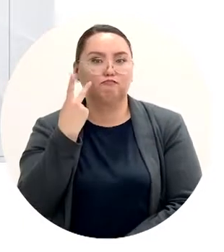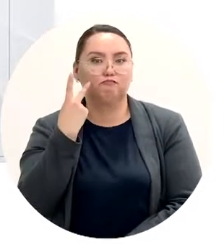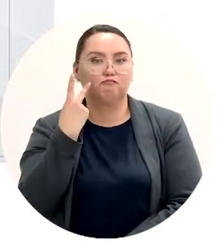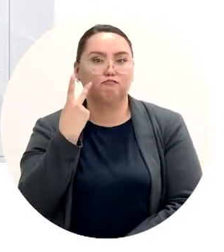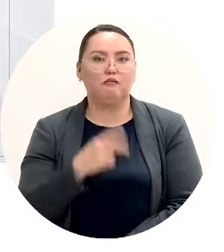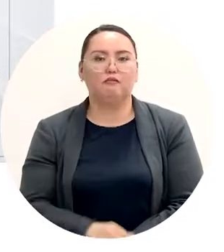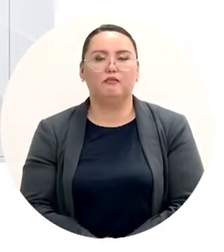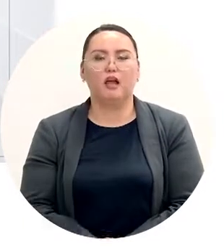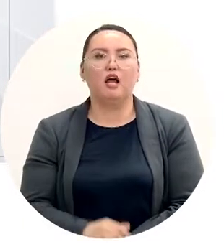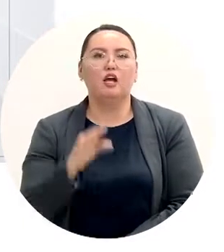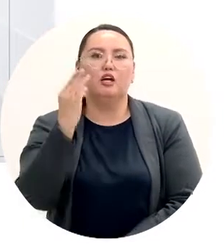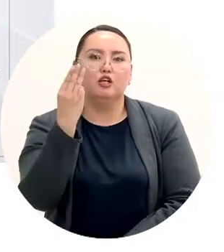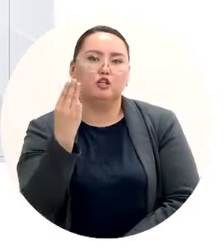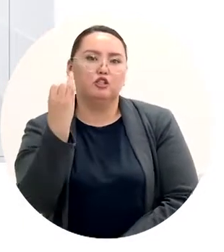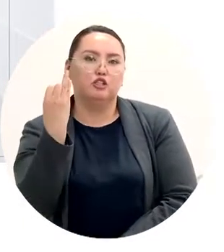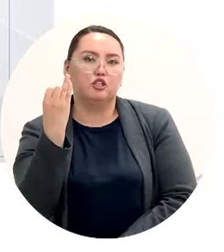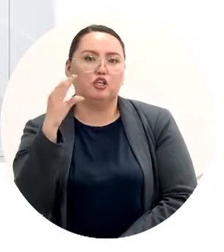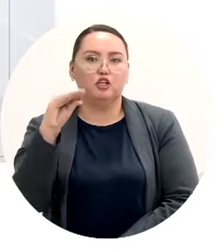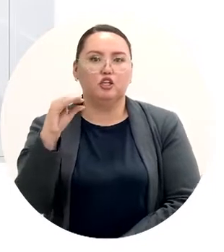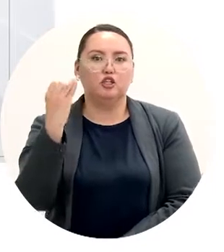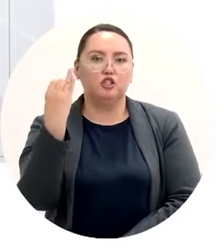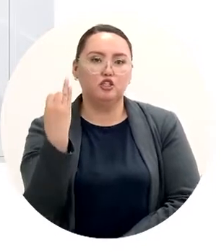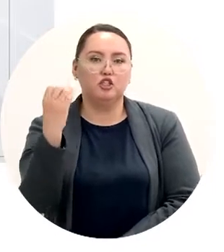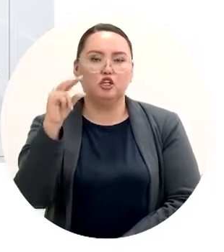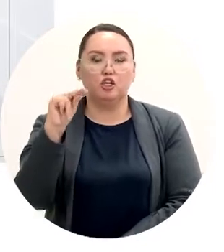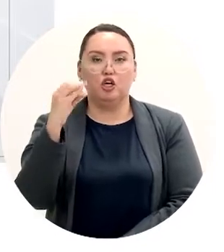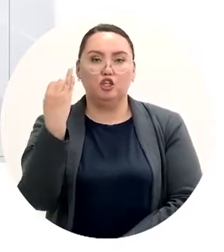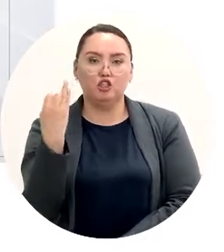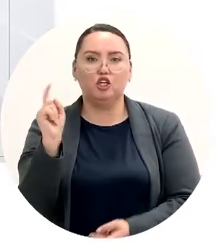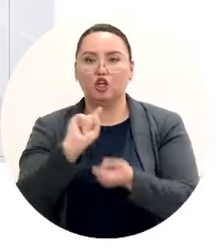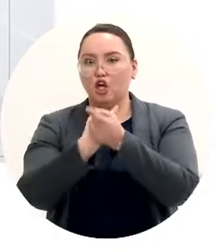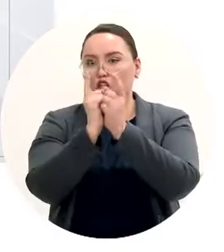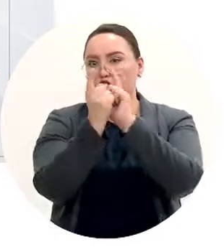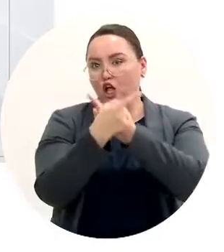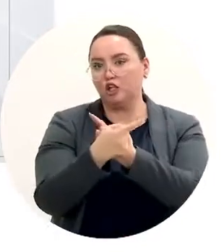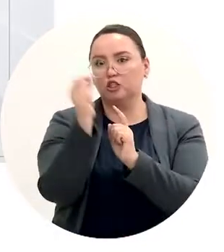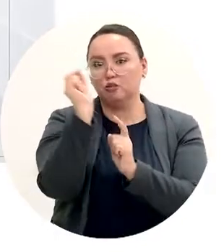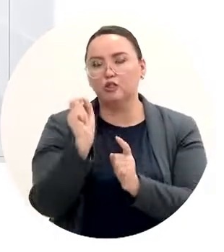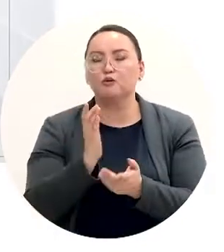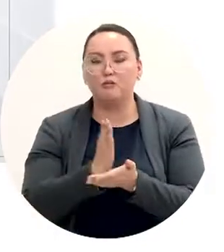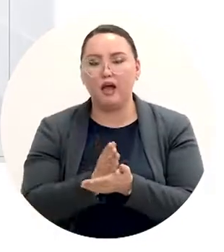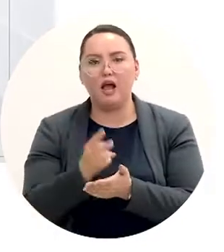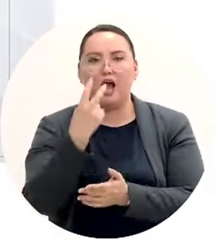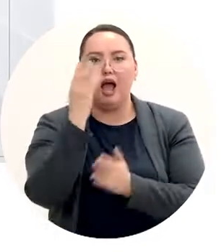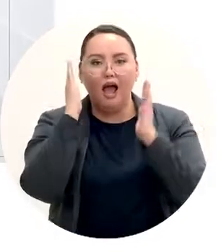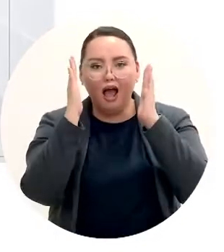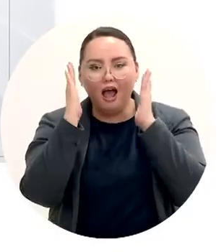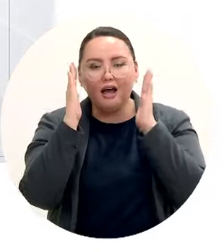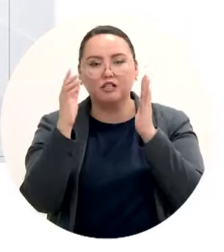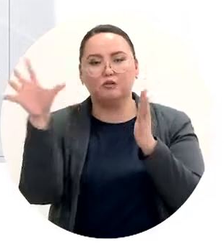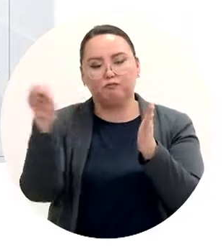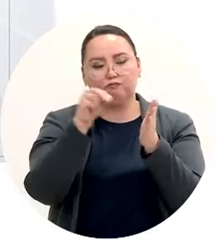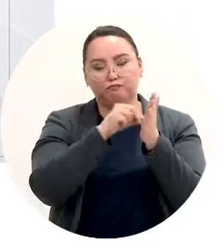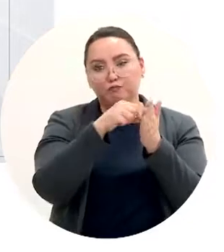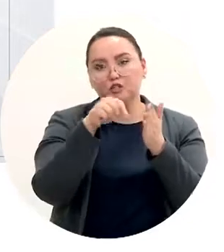хуула. Шудраг гэдэг үгийг чи дуур гу. Чөтөө гэдэг үгийг чи түгэ. Чөлөө гэдэг үгийг чи лүгэ. Ширмэс